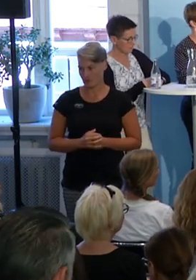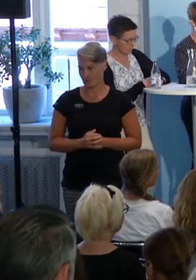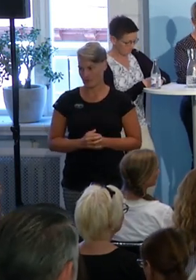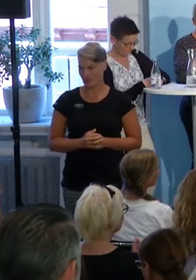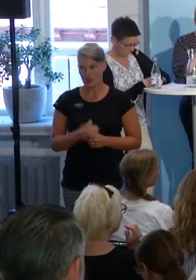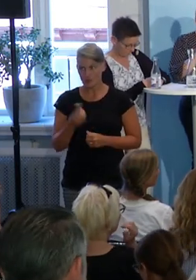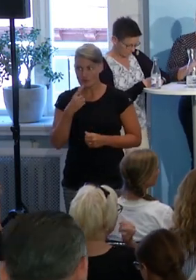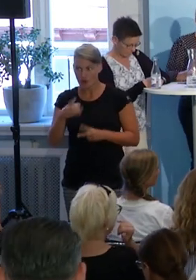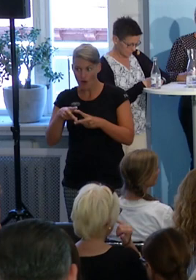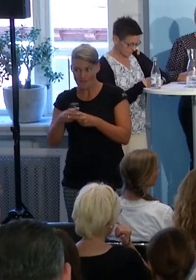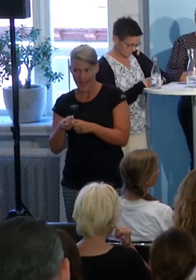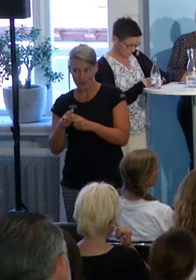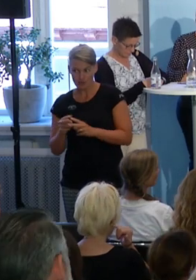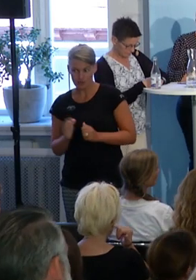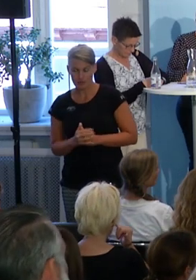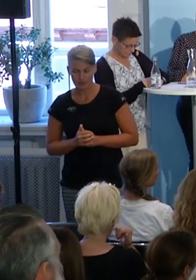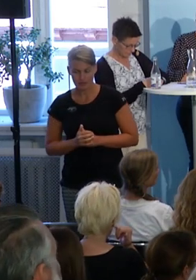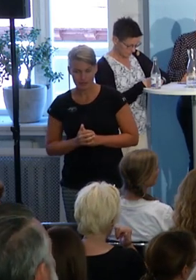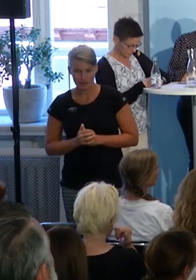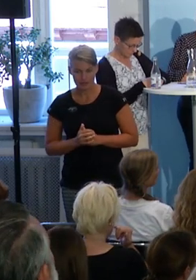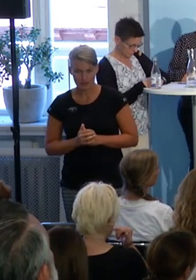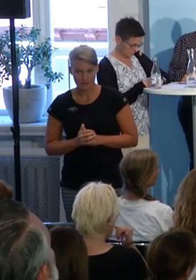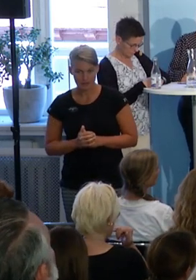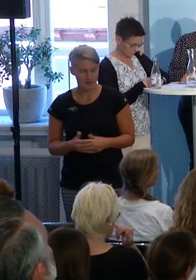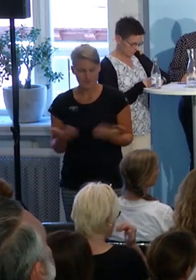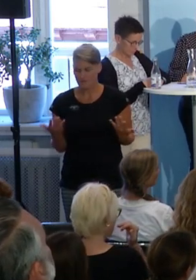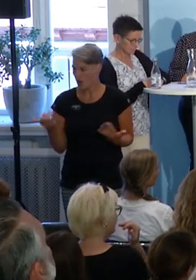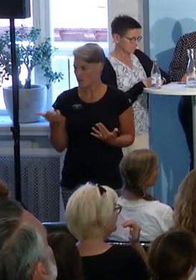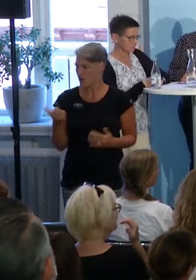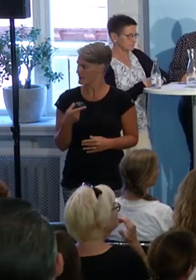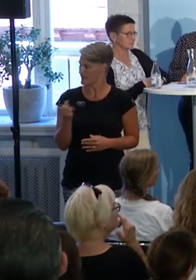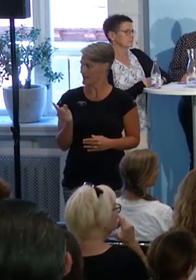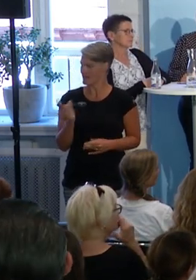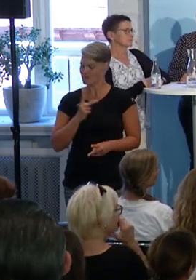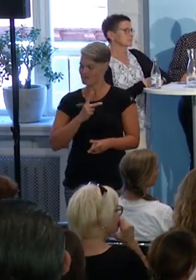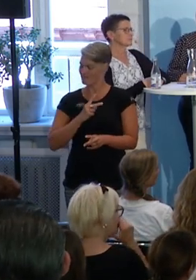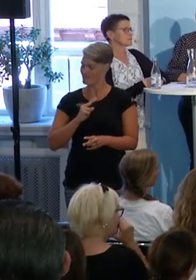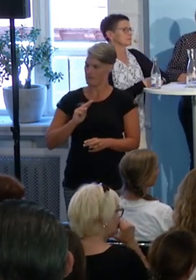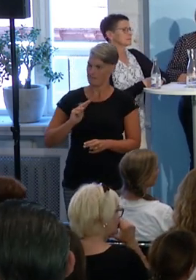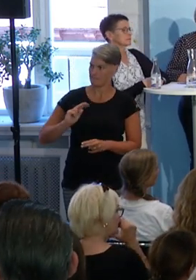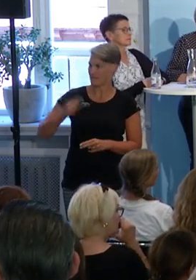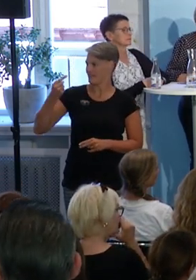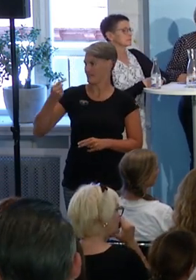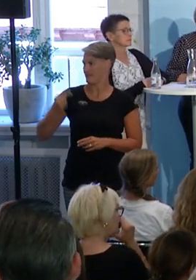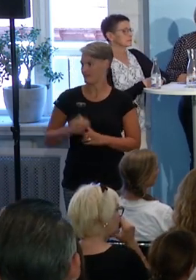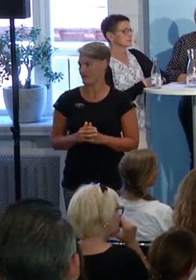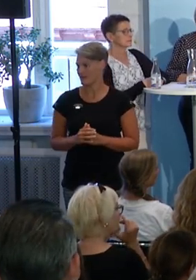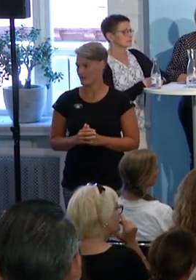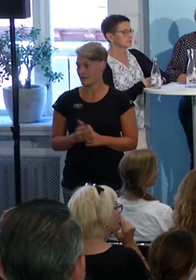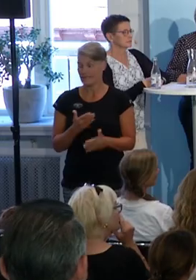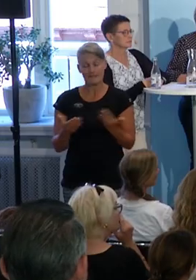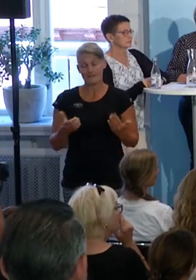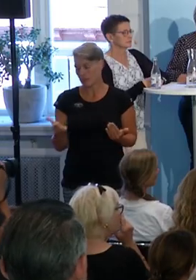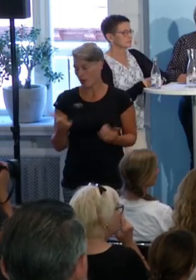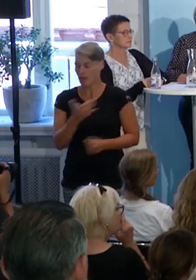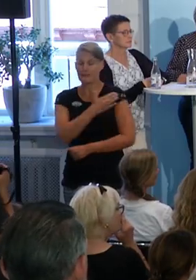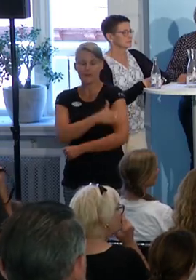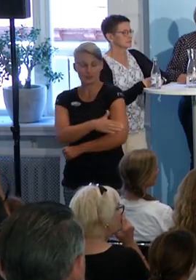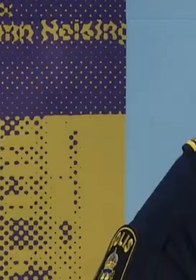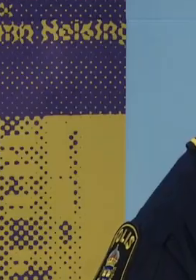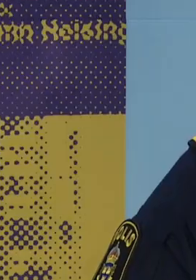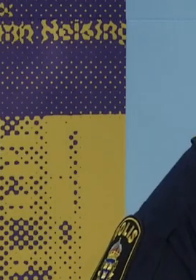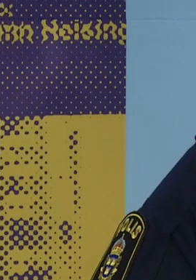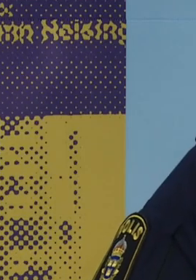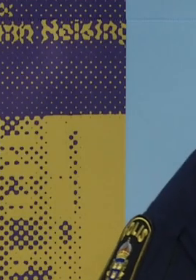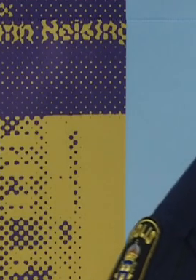verktygen, vad är det för någonting ni behöver allra mest, mer än en bra bemanning?